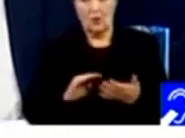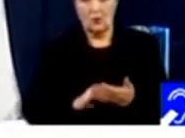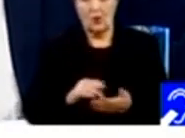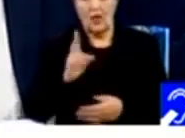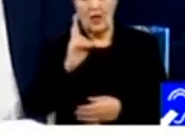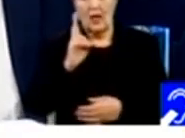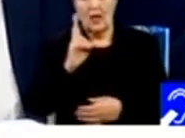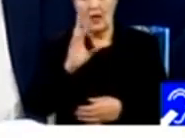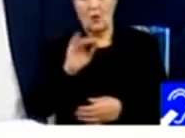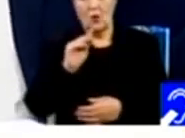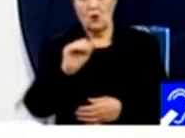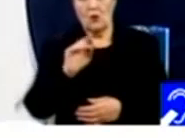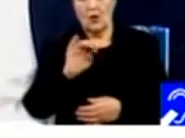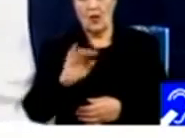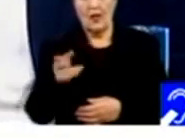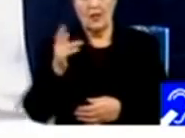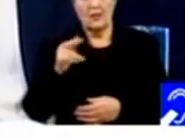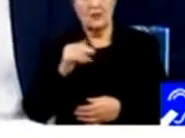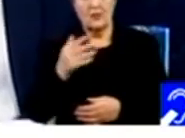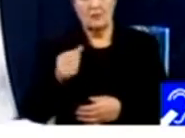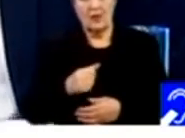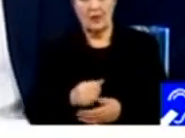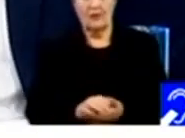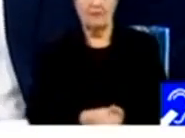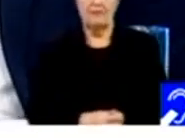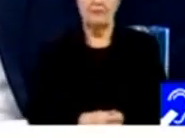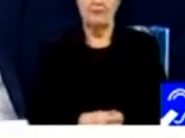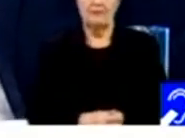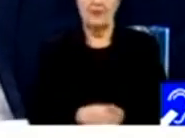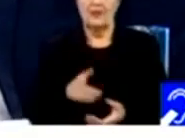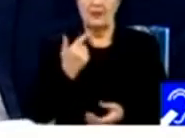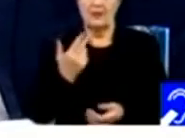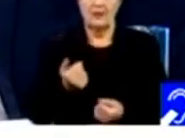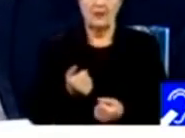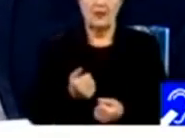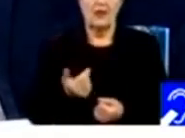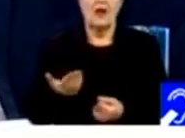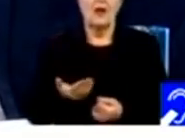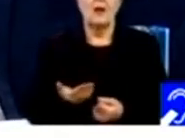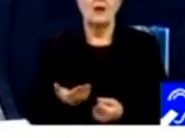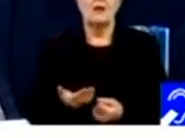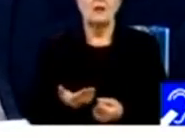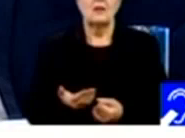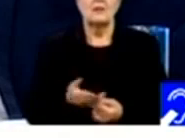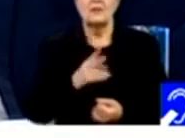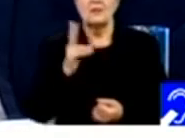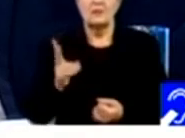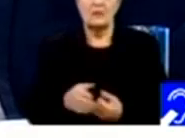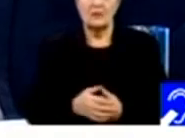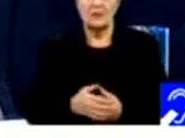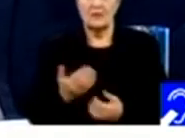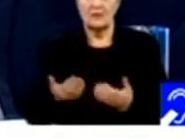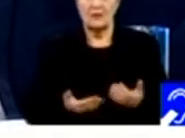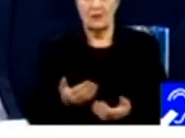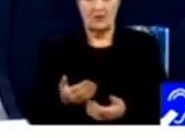Cojocaru, în decembrie, dacă nu greșesc, acum câțiva ani. Am explicat foarte clar. N-ați explicat nimic. Ați abrogat ce? Cunoașteți. Ce ați abrogat? Decizia despre care